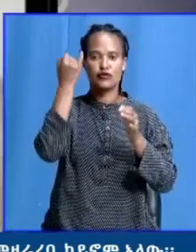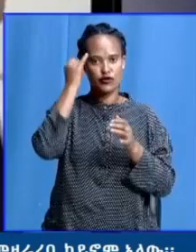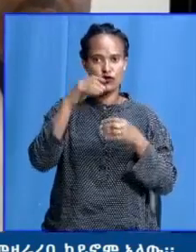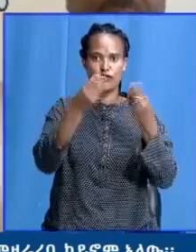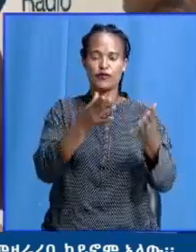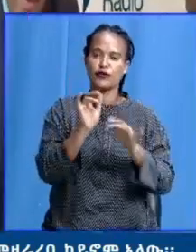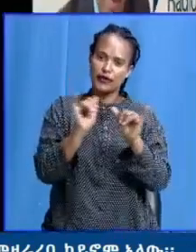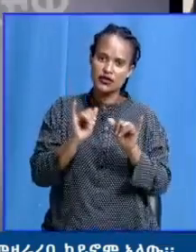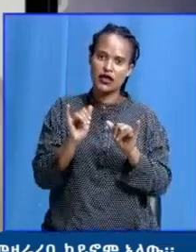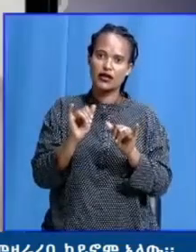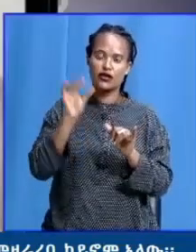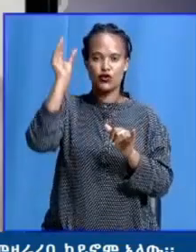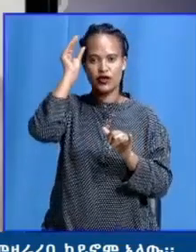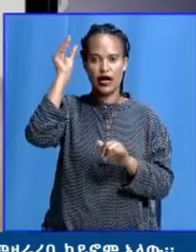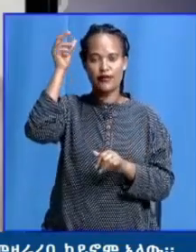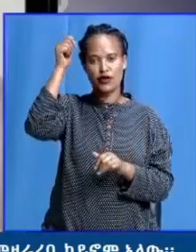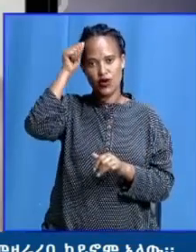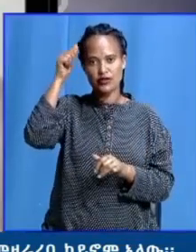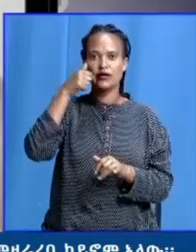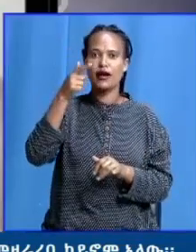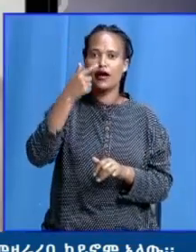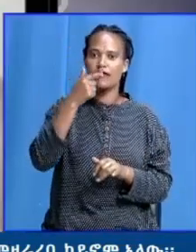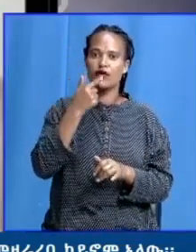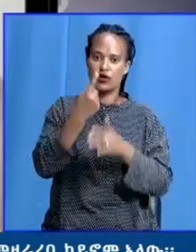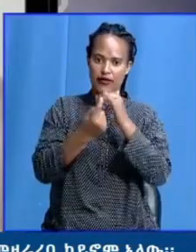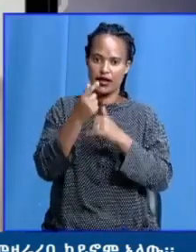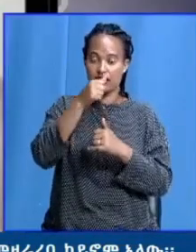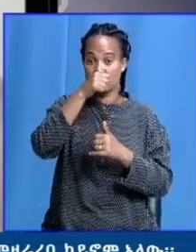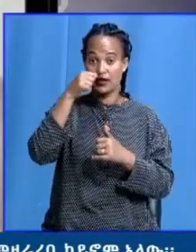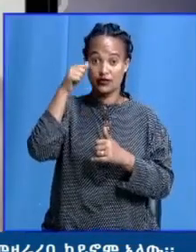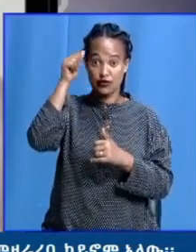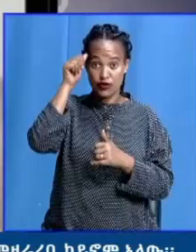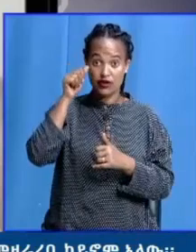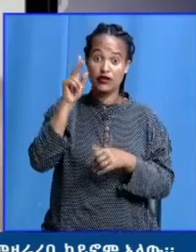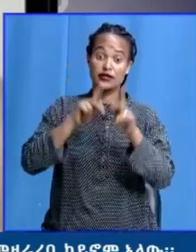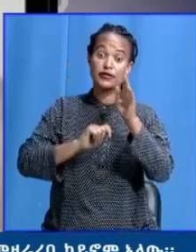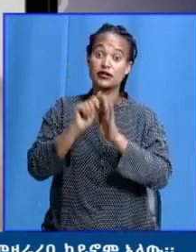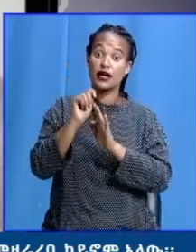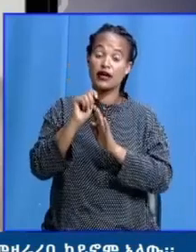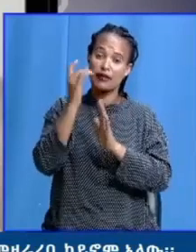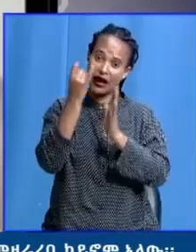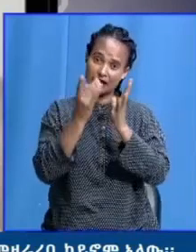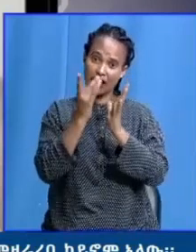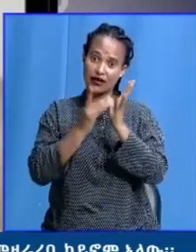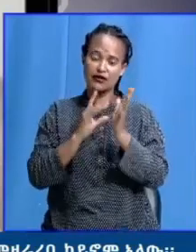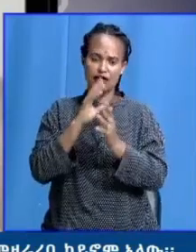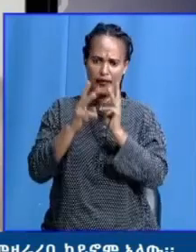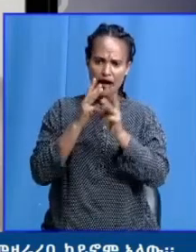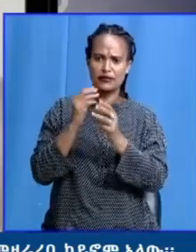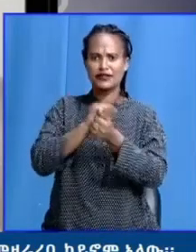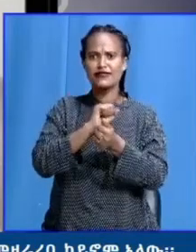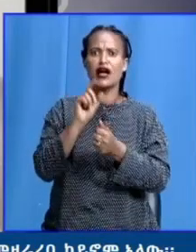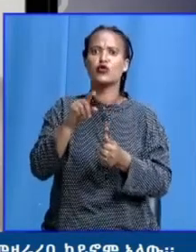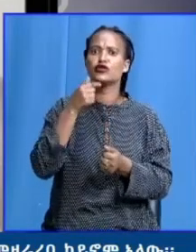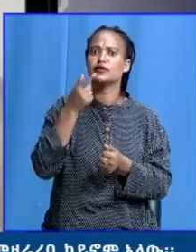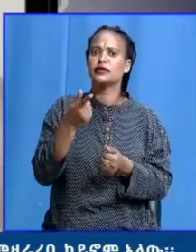ሂቦም። ተመሳሳሊ ሑሴን ዓብደልዋስዕ ዝተባሃለ ኣፈኛ ውልቀ መላኺ ኢሳያስ ኣፈወርቂ ብወገኑ ህዝቢ ትግራይ ካብ ካርታን ካብ ዓለም ታሪክን ክጠፍእ ኣለዎ